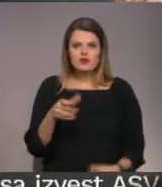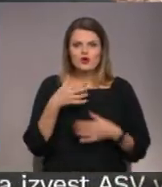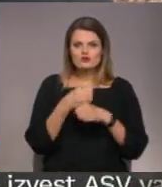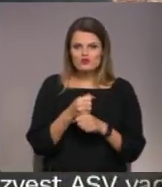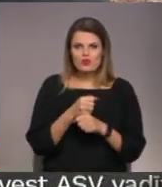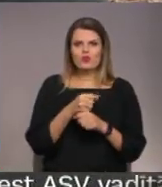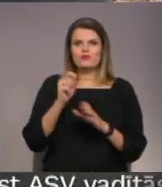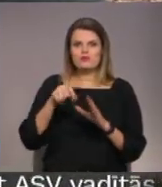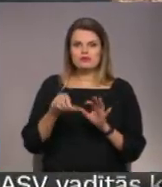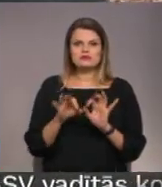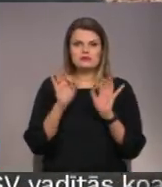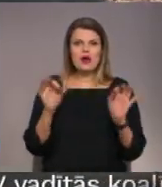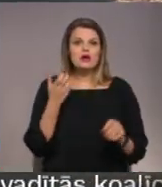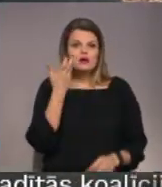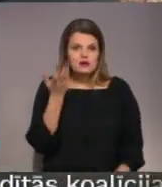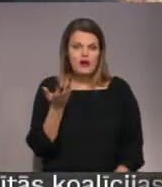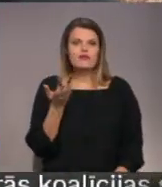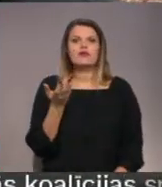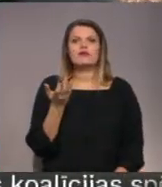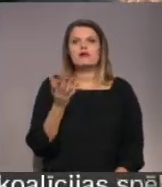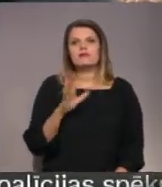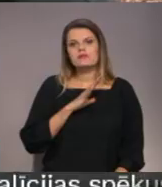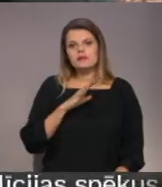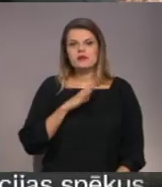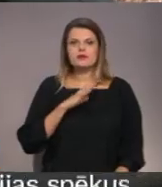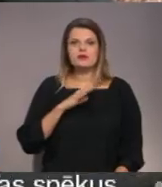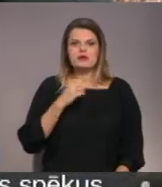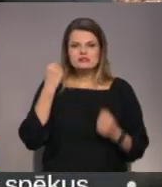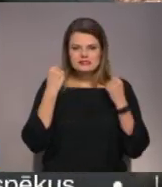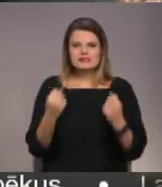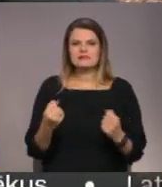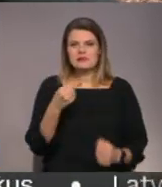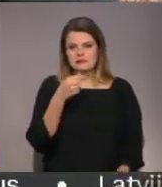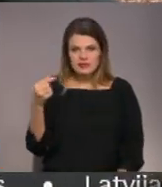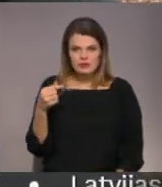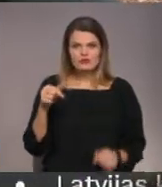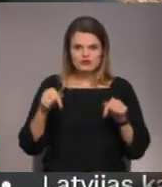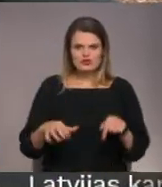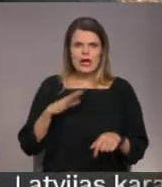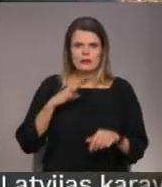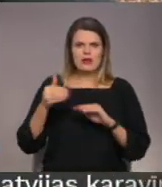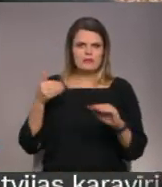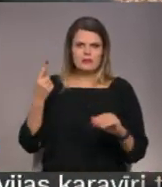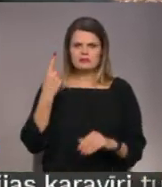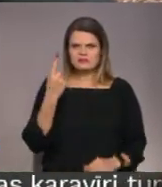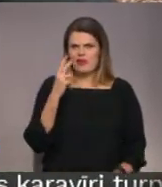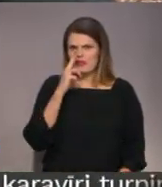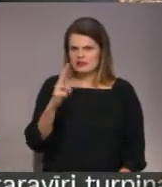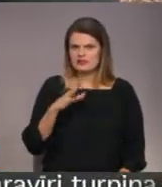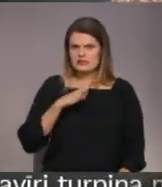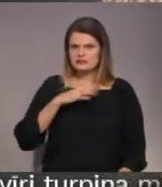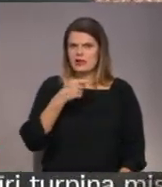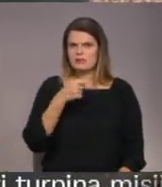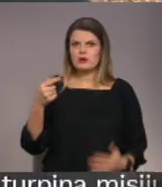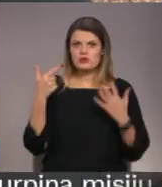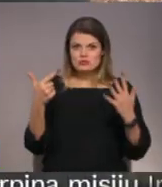dzīšanas mehānisms aktivizējās tajā brīdī, kad ir bijuši samērā lieli mīnusi. Un šeit bija pirms nedēļas mīnus 7. Un